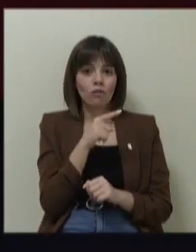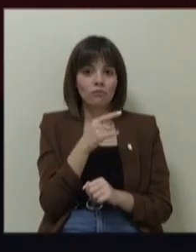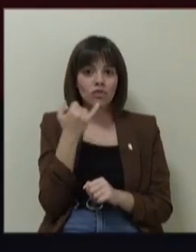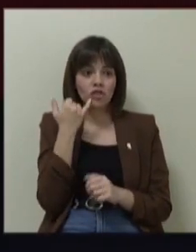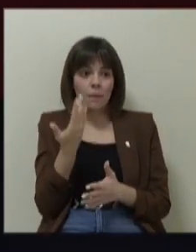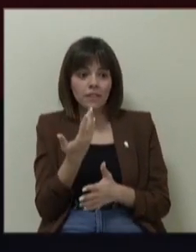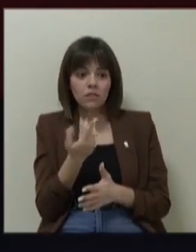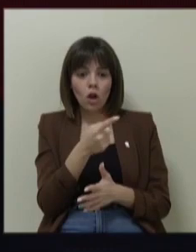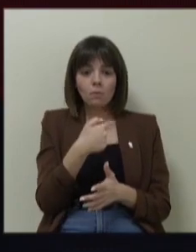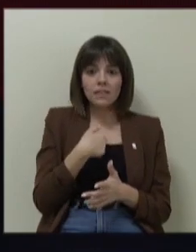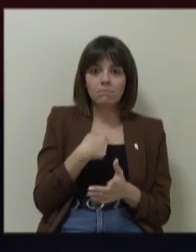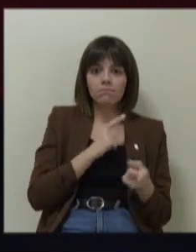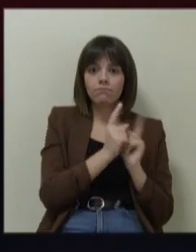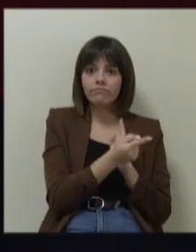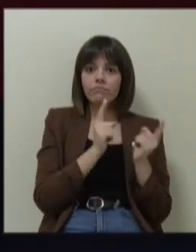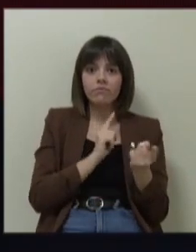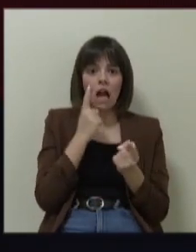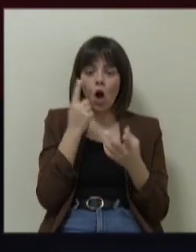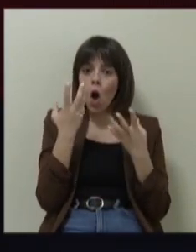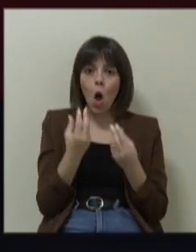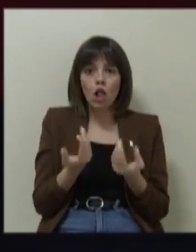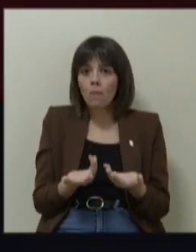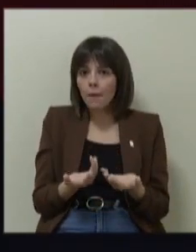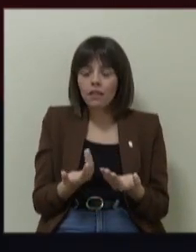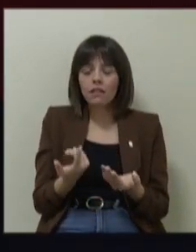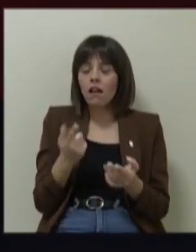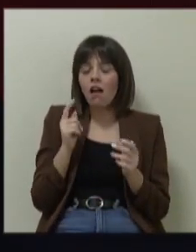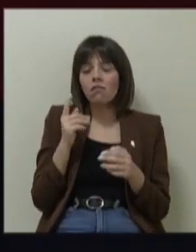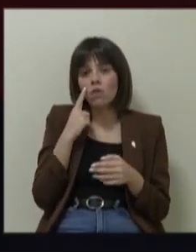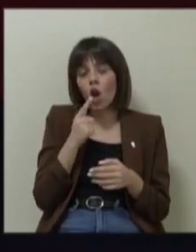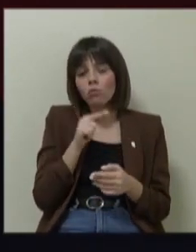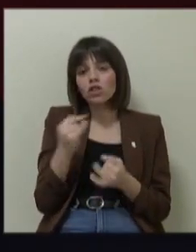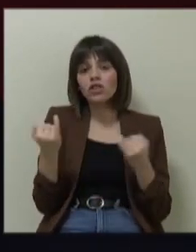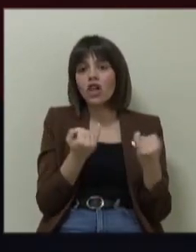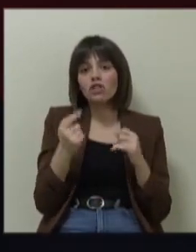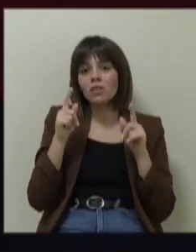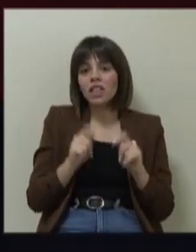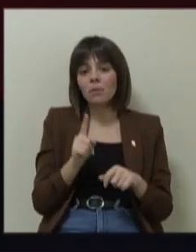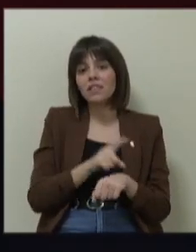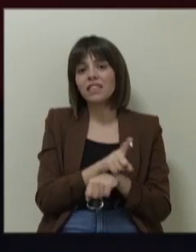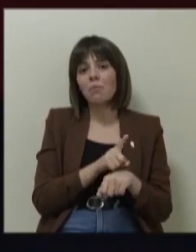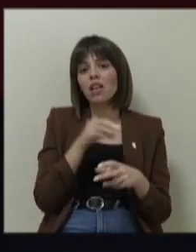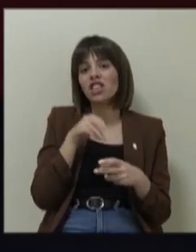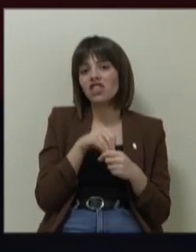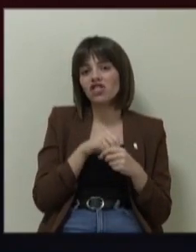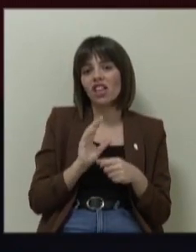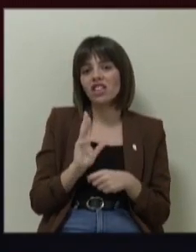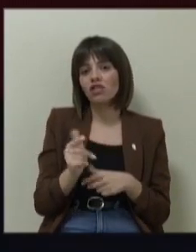mıyız, o mu bizim cihazımız olmalı? Artık bunun tartışmasını yaptığımız bir zamanın içinden